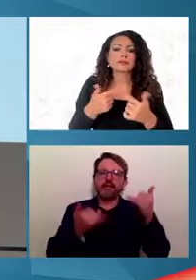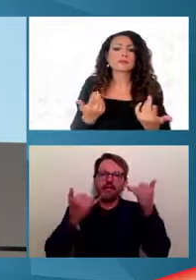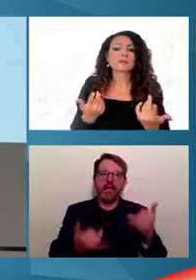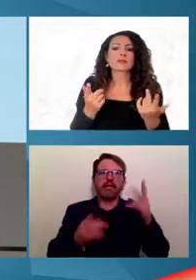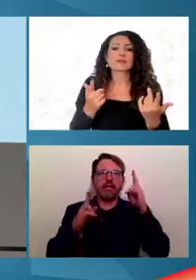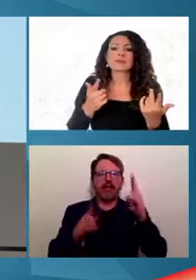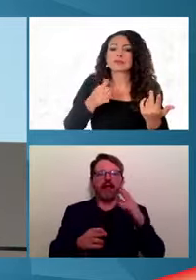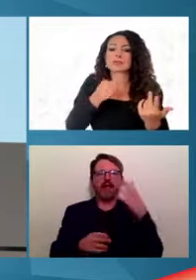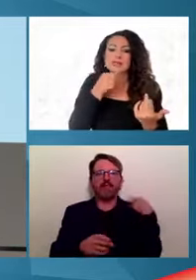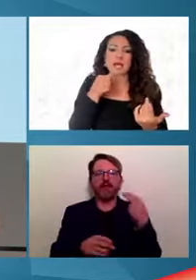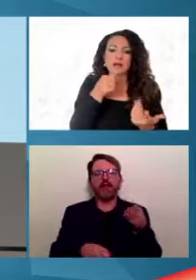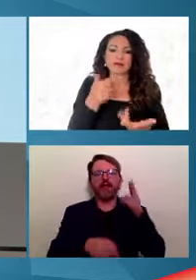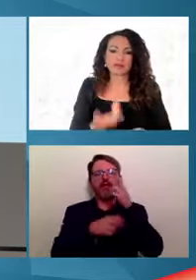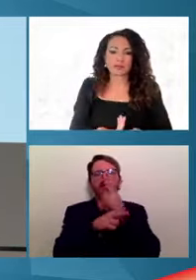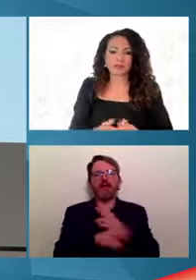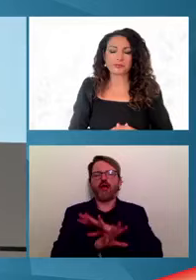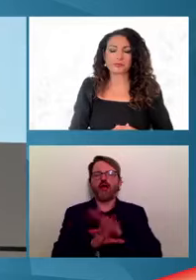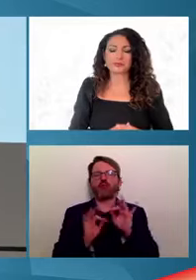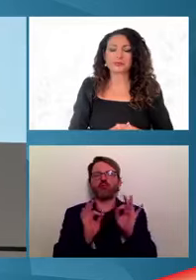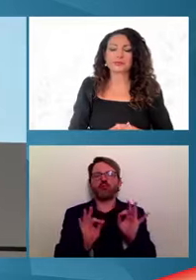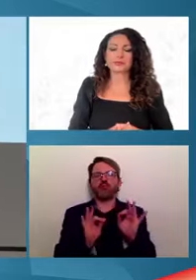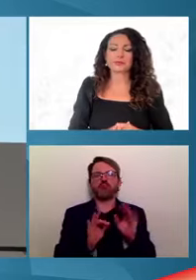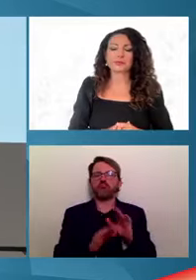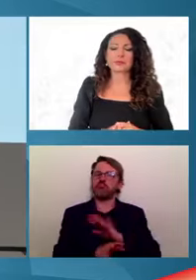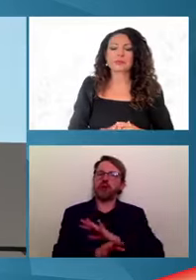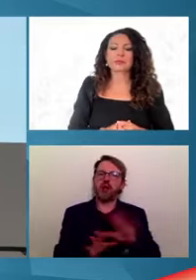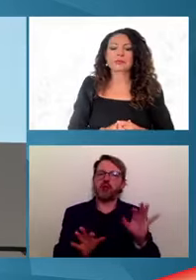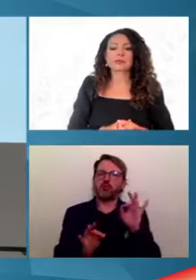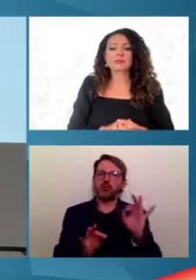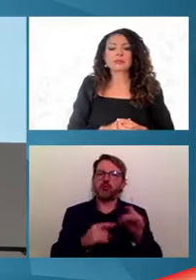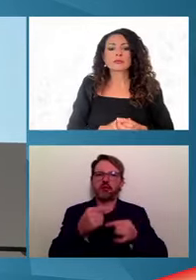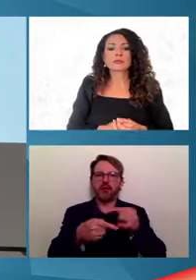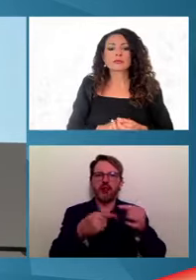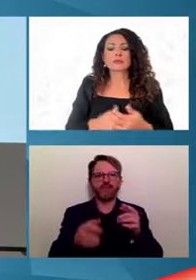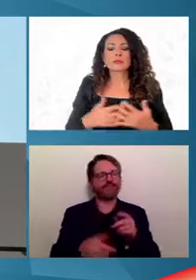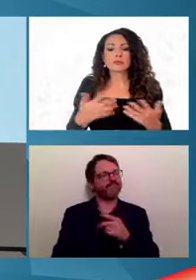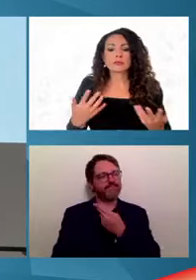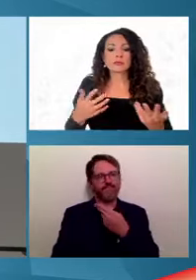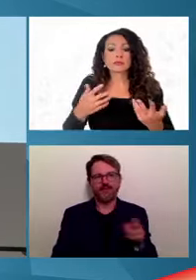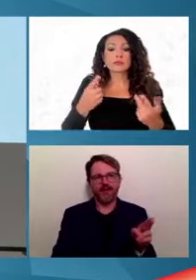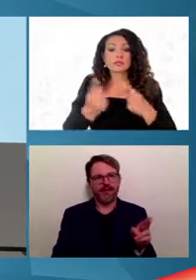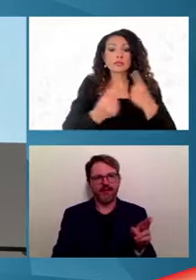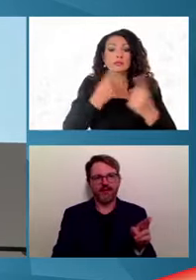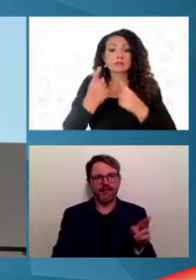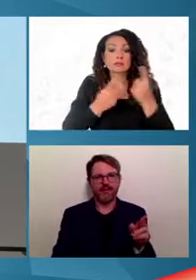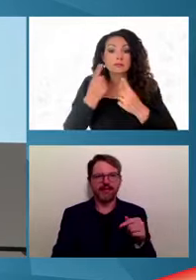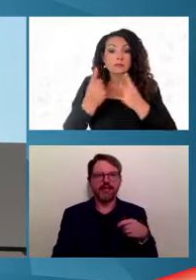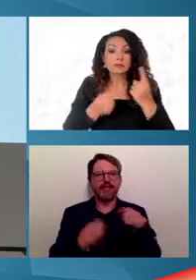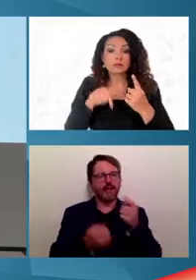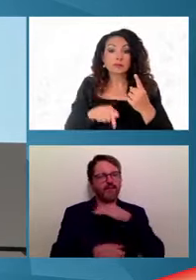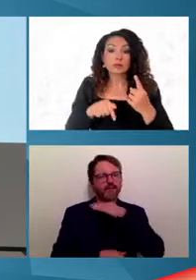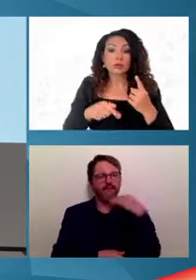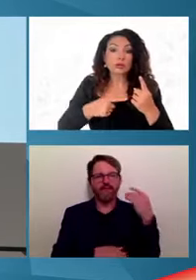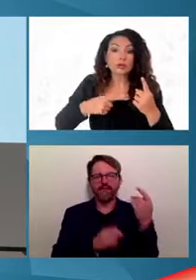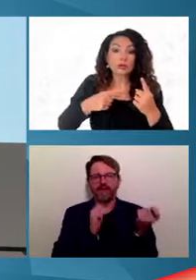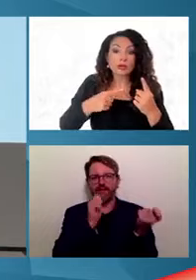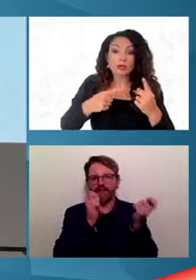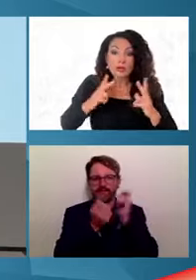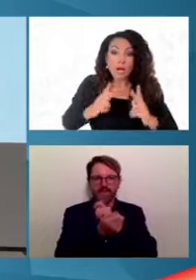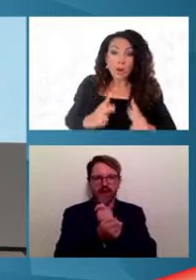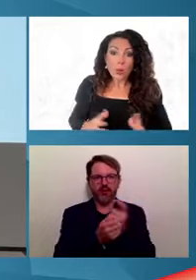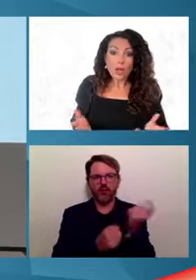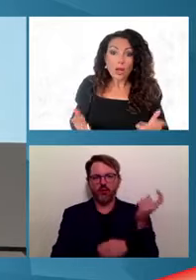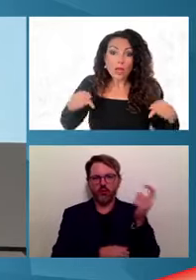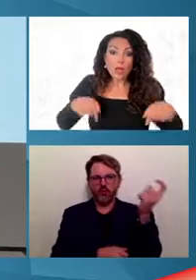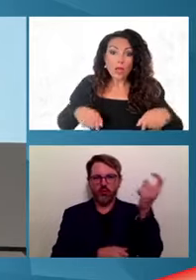wieder zurücklehnen. Es ist ja eh alles gut. Nein, so ist es nicht. Es wird viel an Veränderung brauchen,